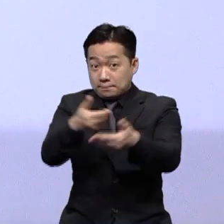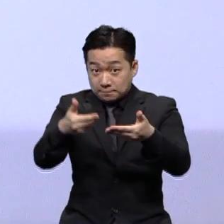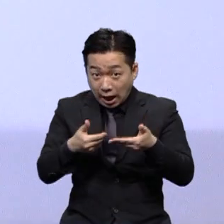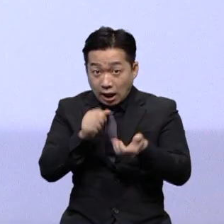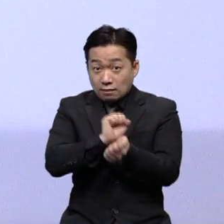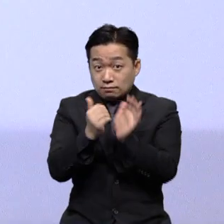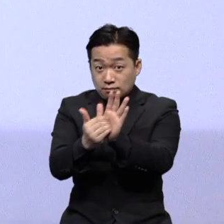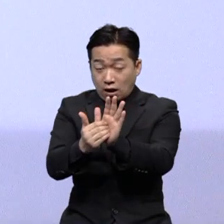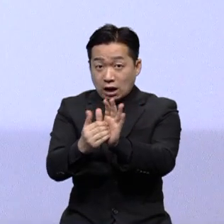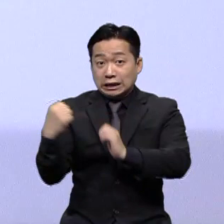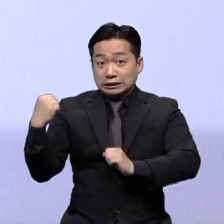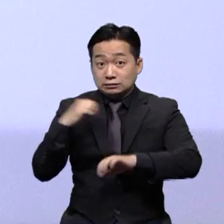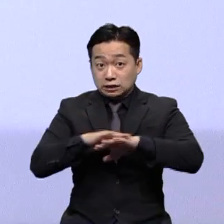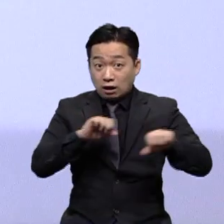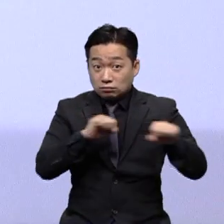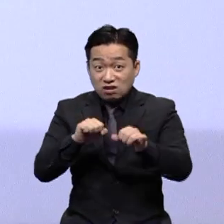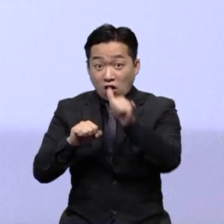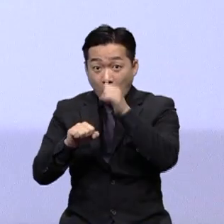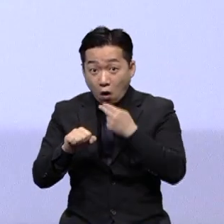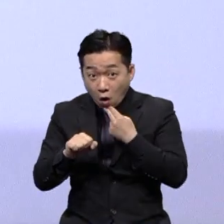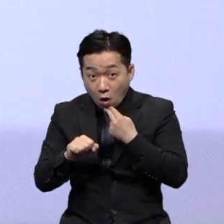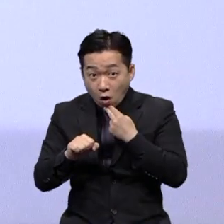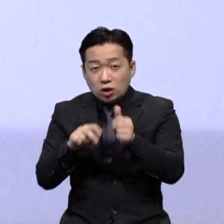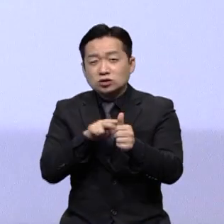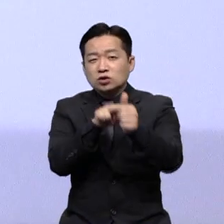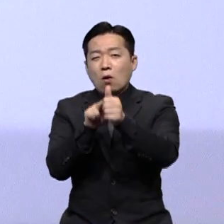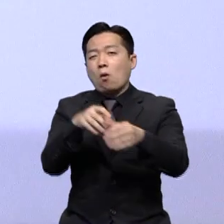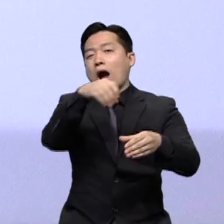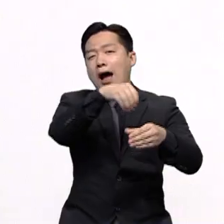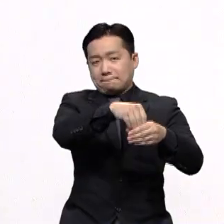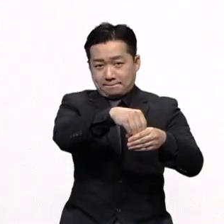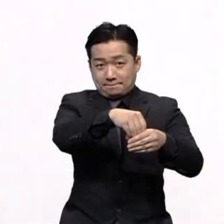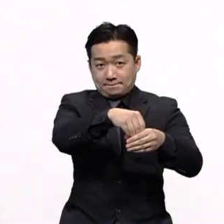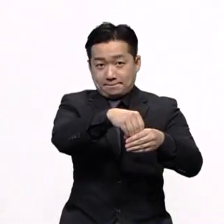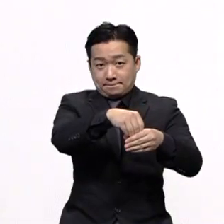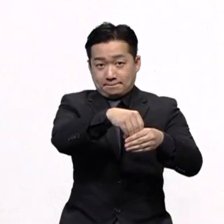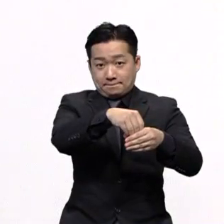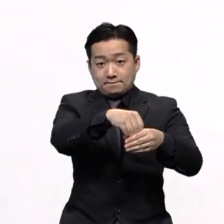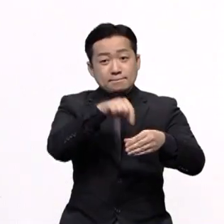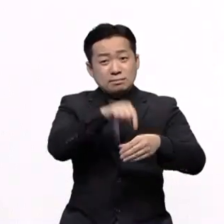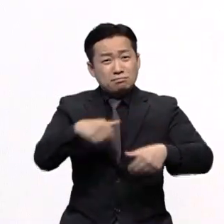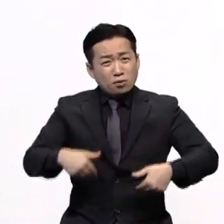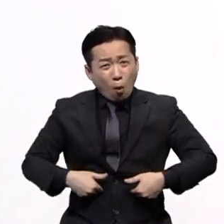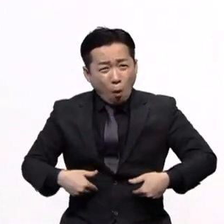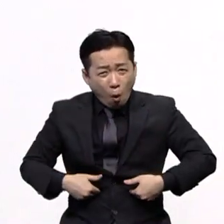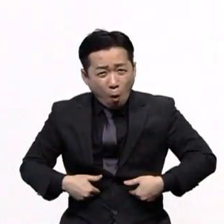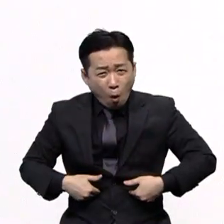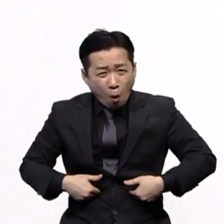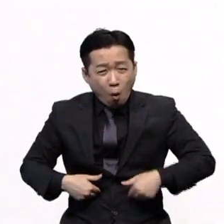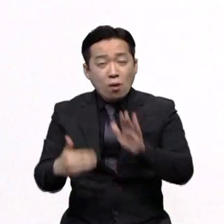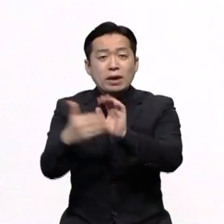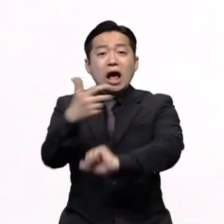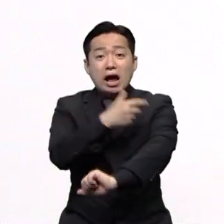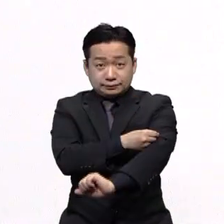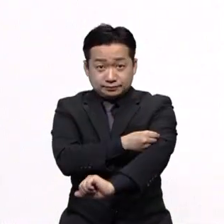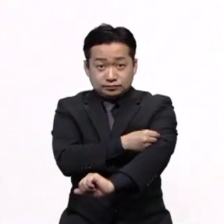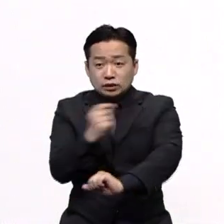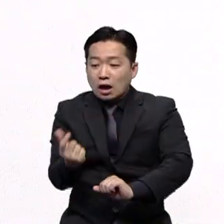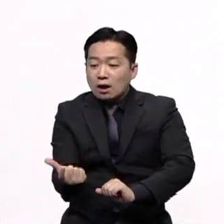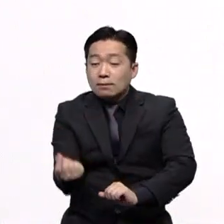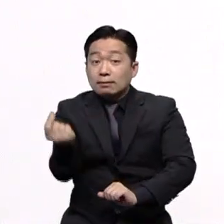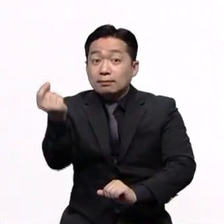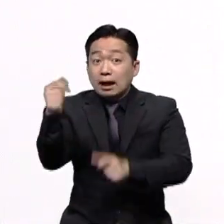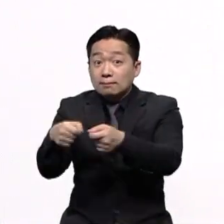면역력은 충분히 활성화됐는지 이런 정보가 담길 겁니다. 그런데 이게 필요할까요? 백신 접종 속도가